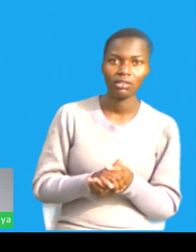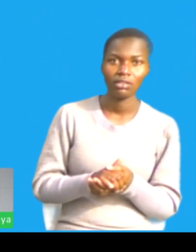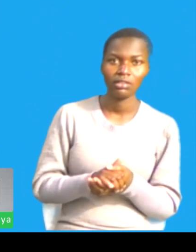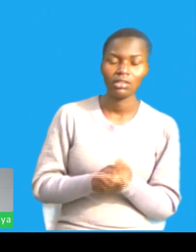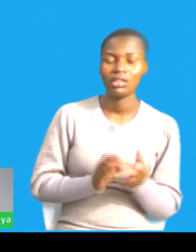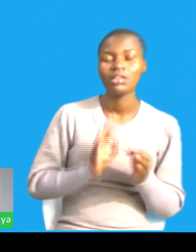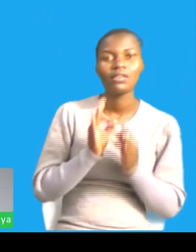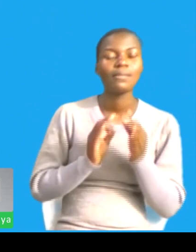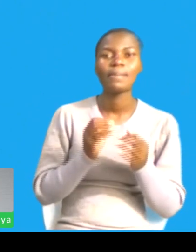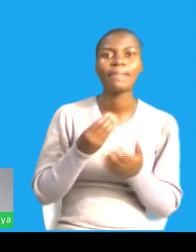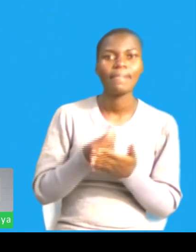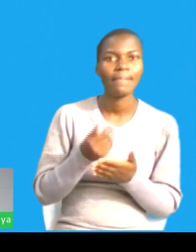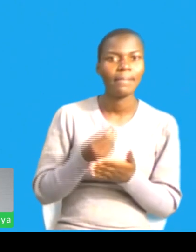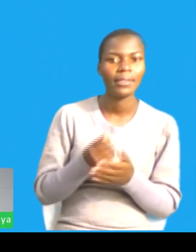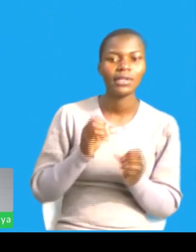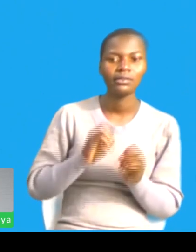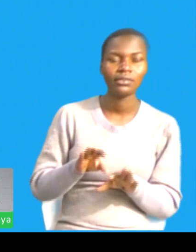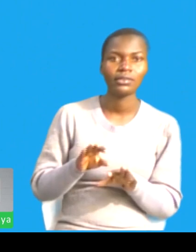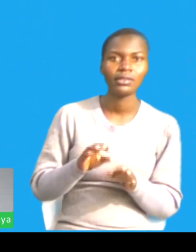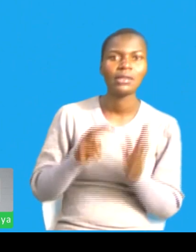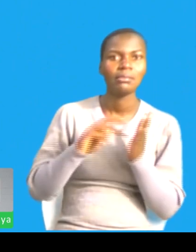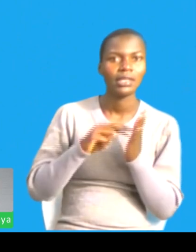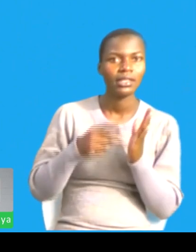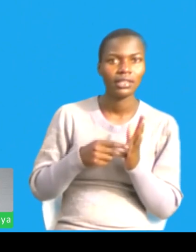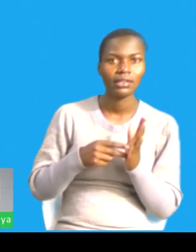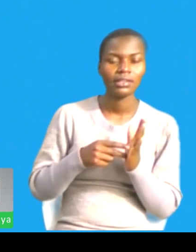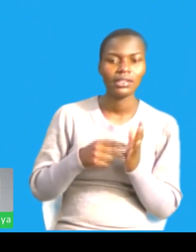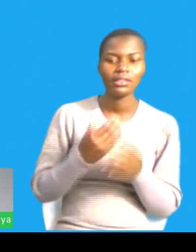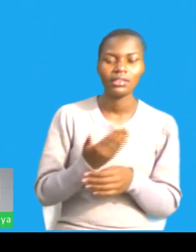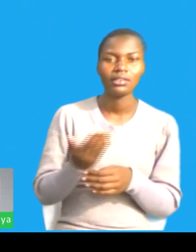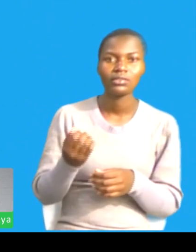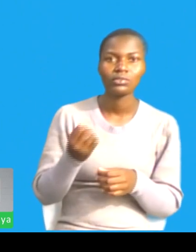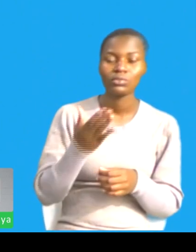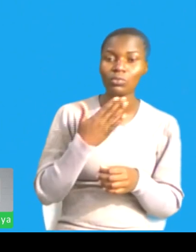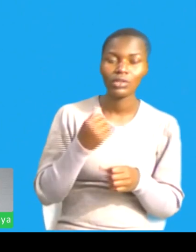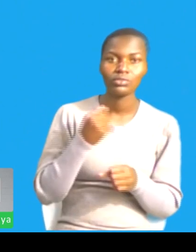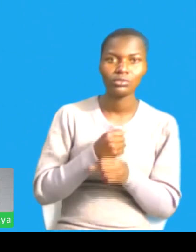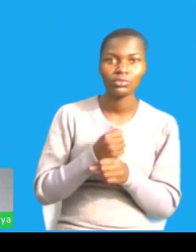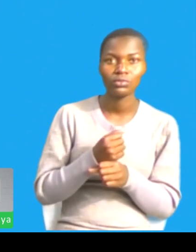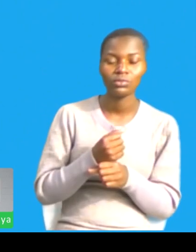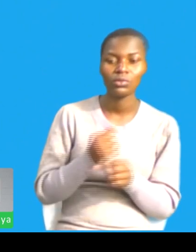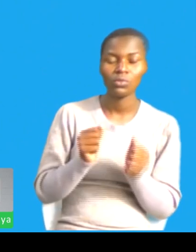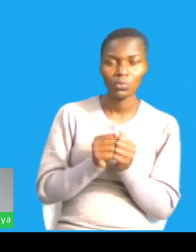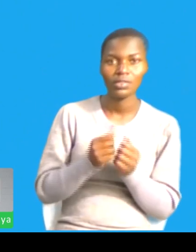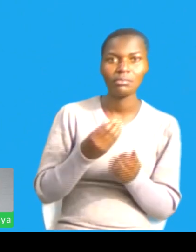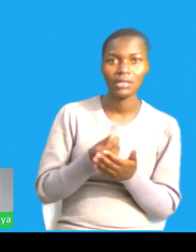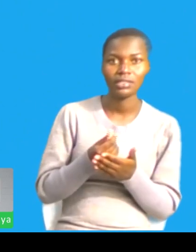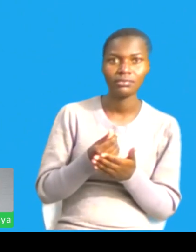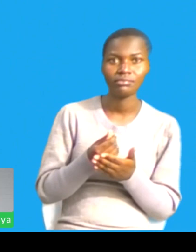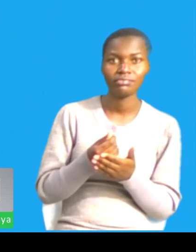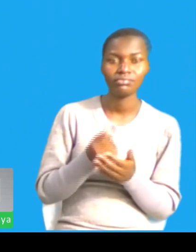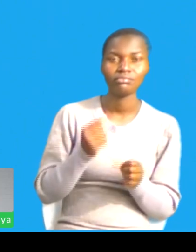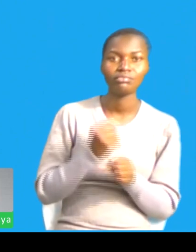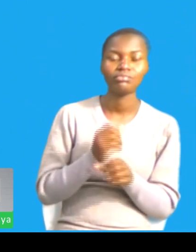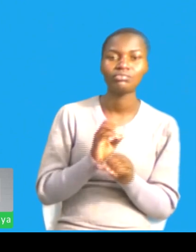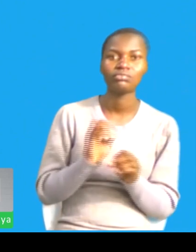Kama pesa inapotea, inamaanisha zile vitu mnatakiwa kufanya na pesa hamwezi fanya. So inakuwa kwamba zile